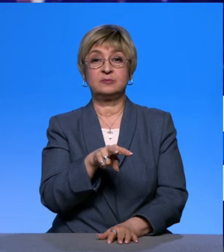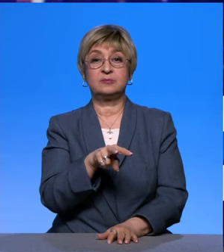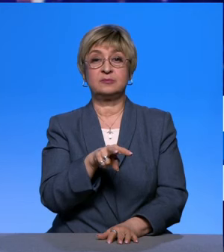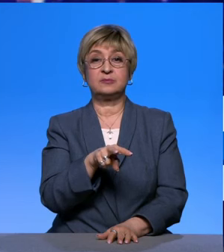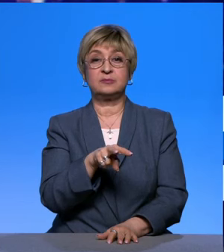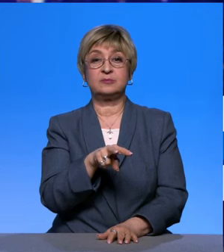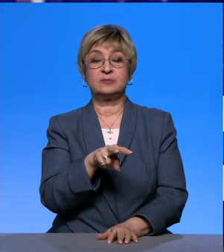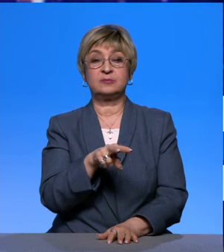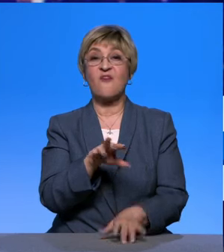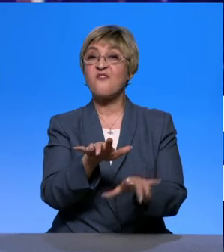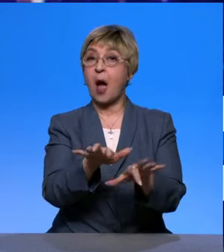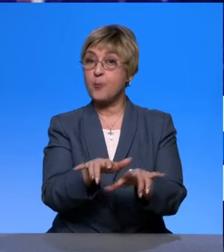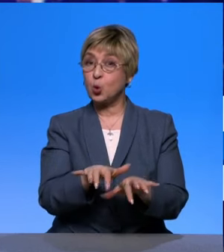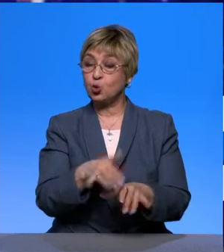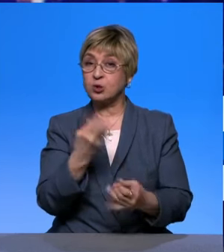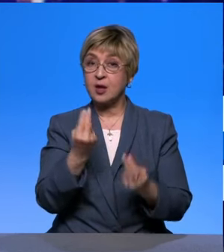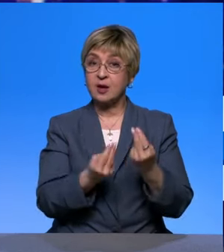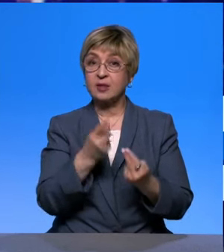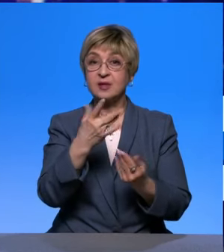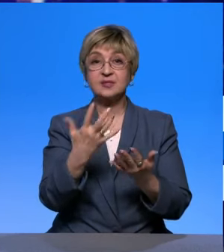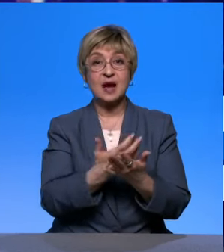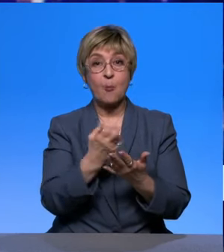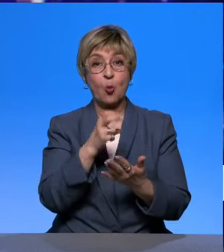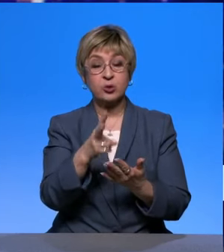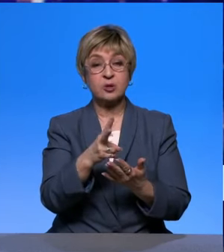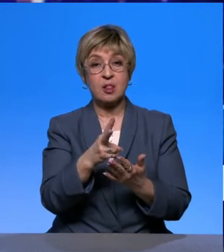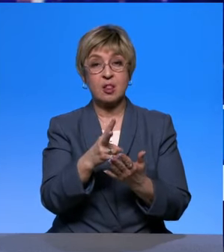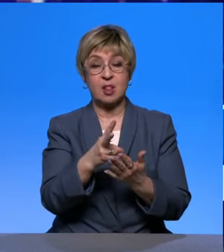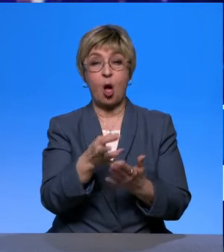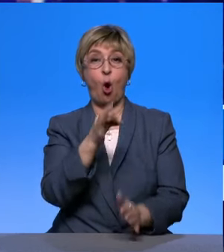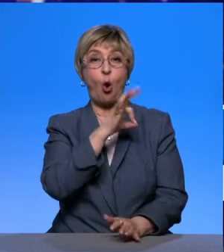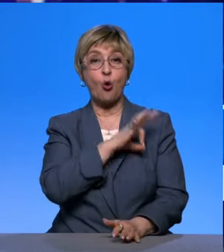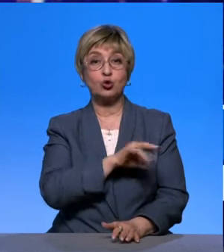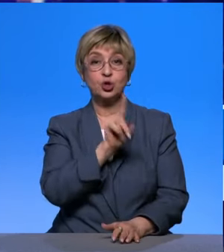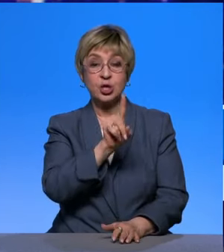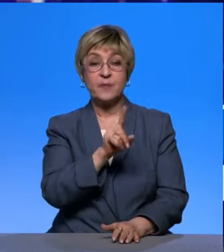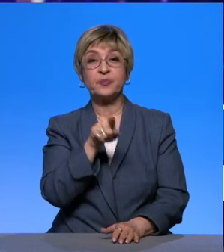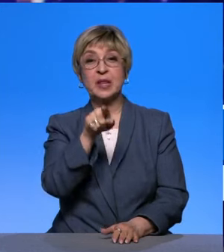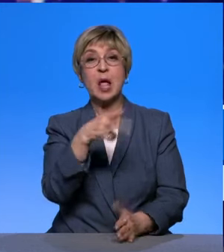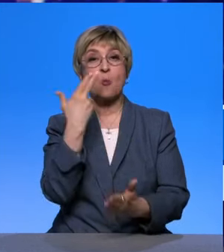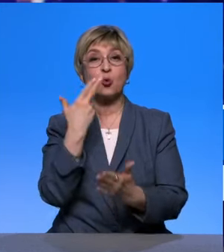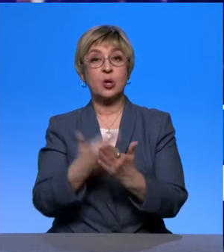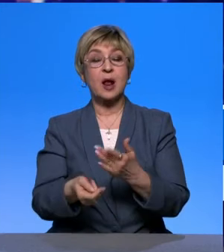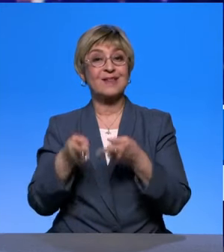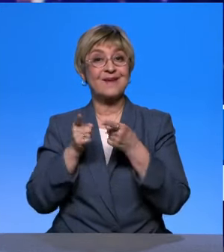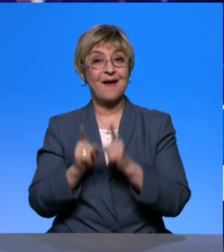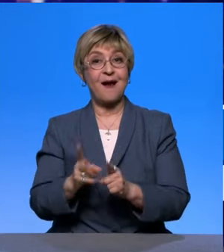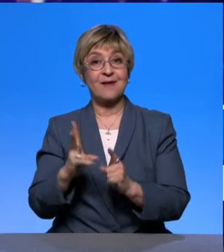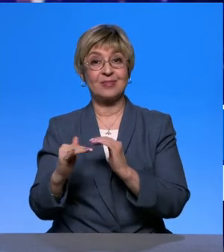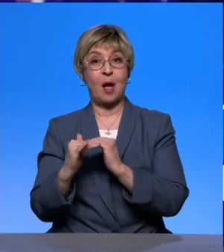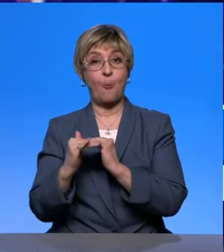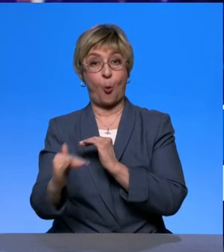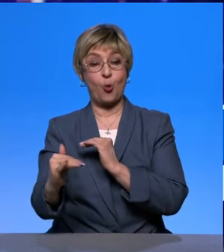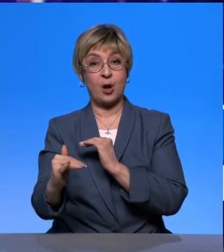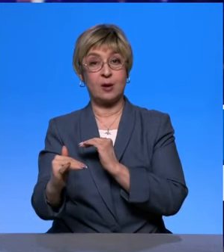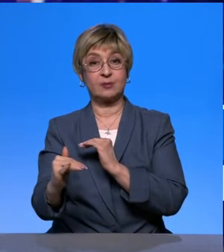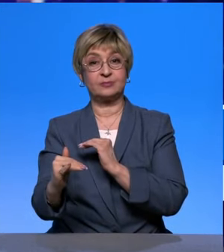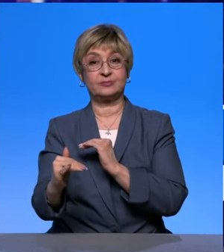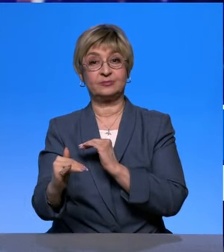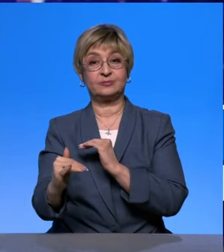в компьютерной игре ты заработал столько-то очков, да, но ты проиграл реально на площадке, допустим, ну,